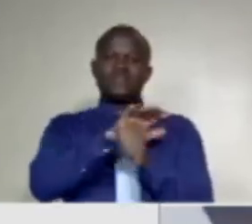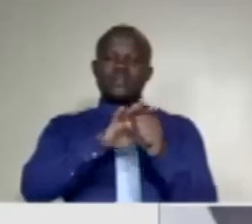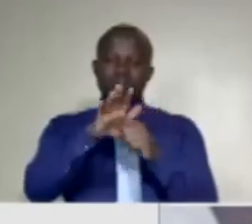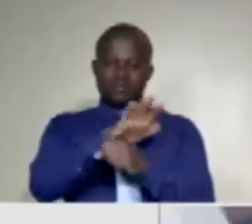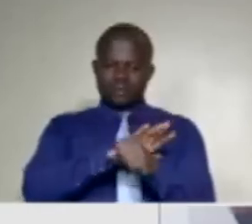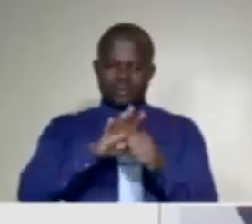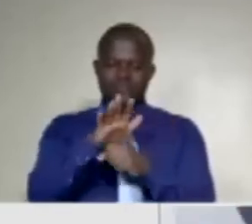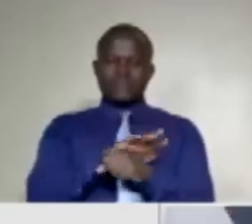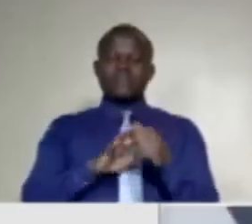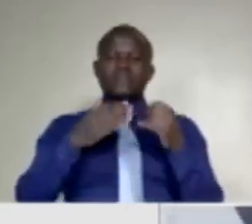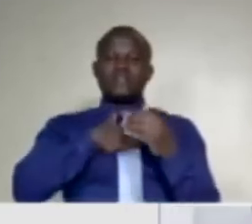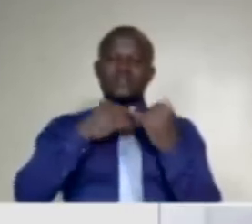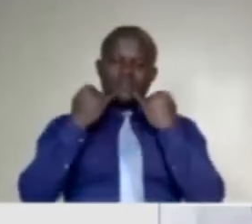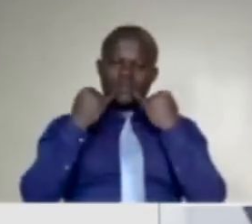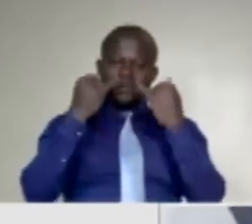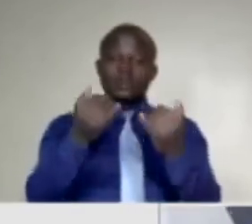100%.